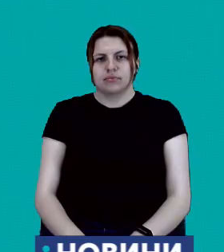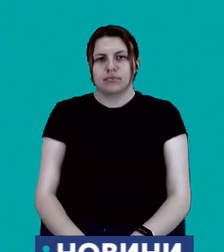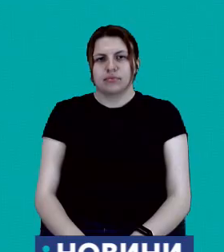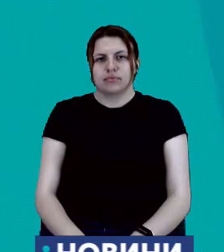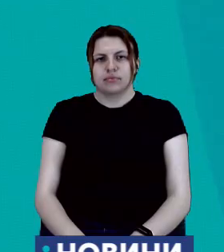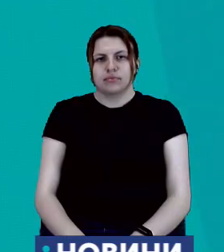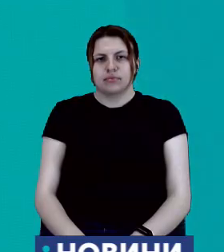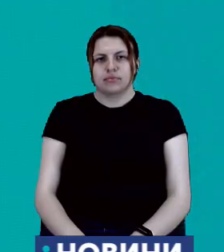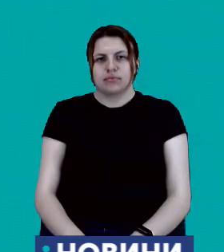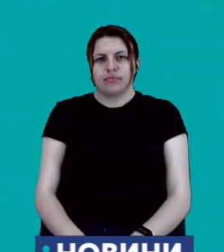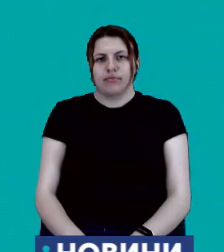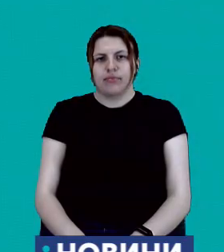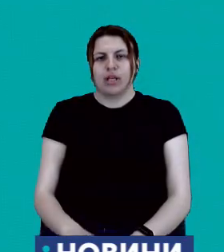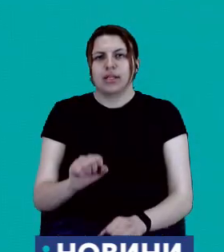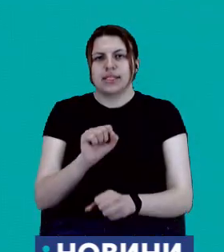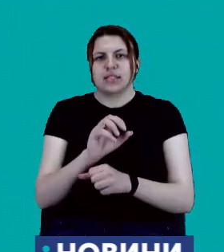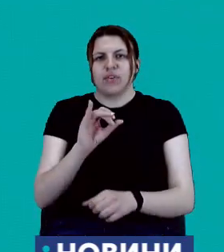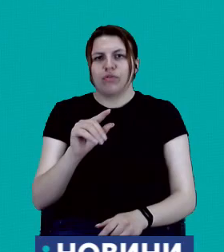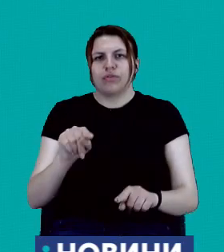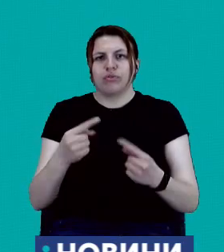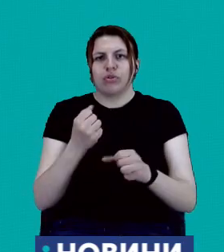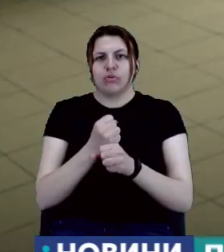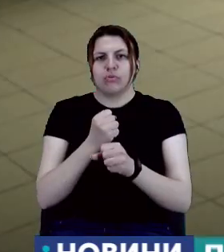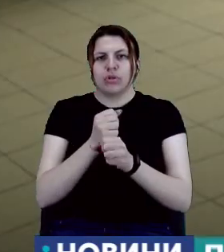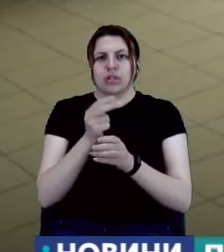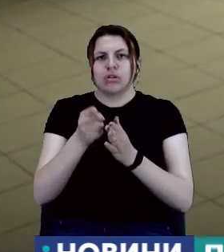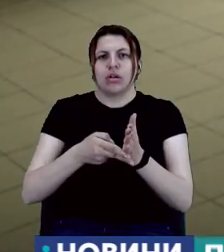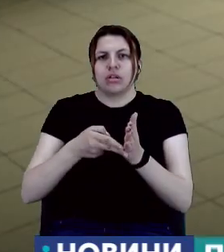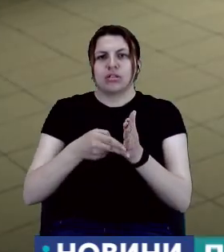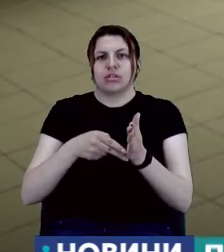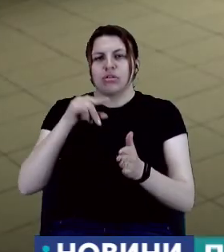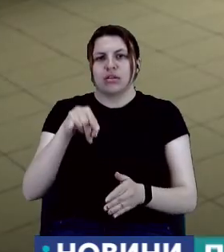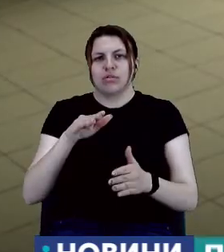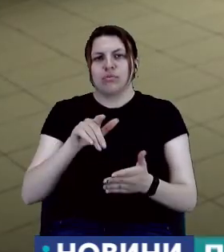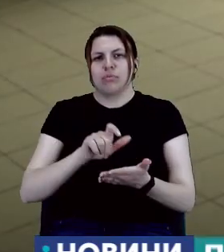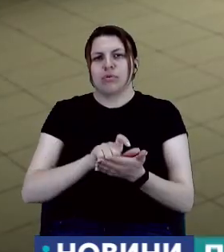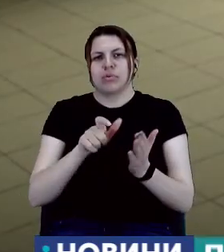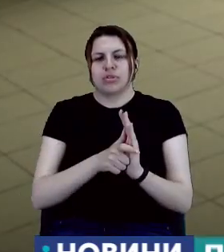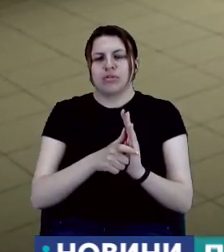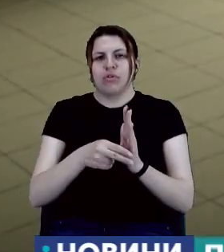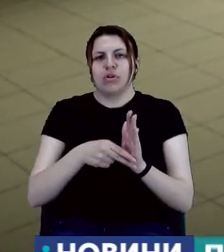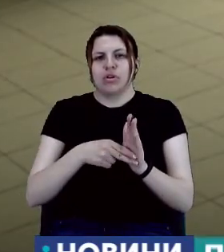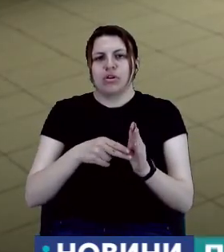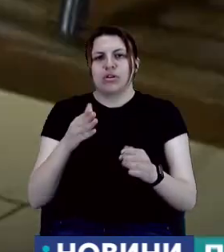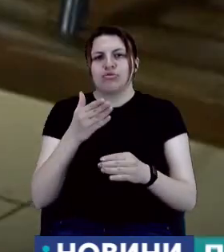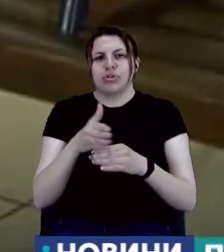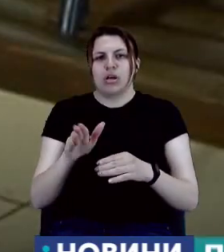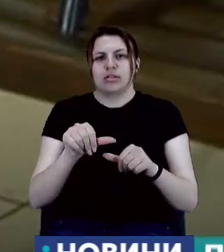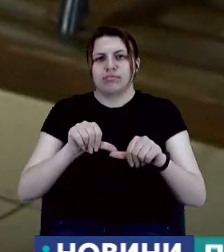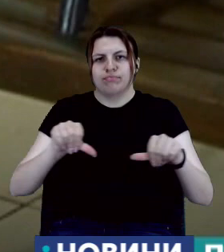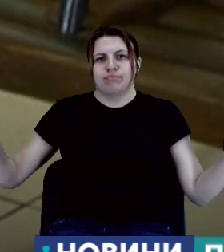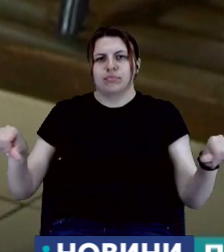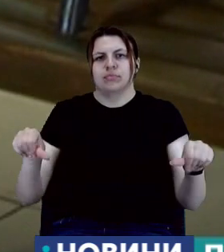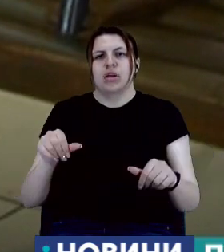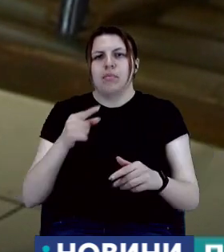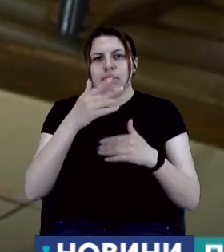На станції Сватова відновили роботу залізничні каси. У приміщенні вокзалу частину сидінь перегородили стрічками, а поблизу каси